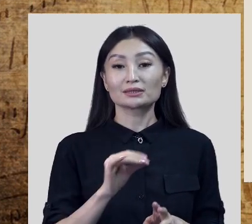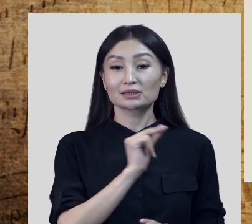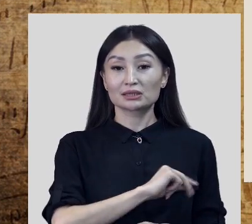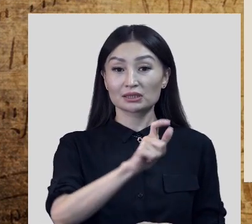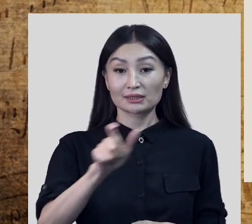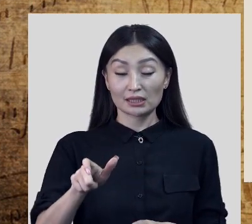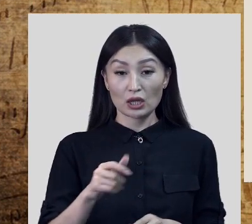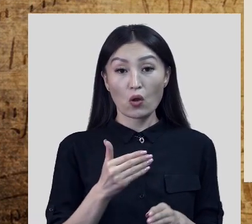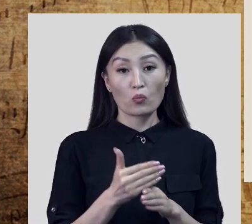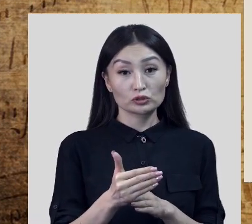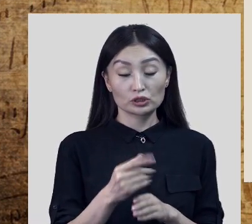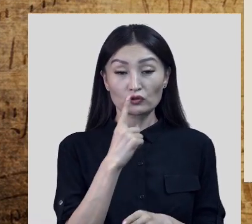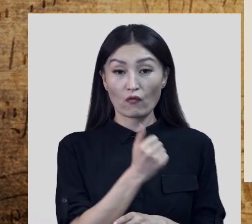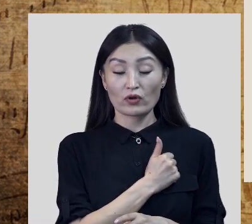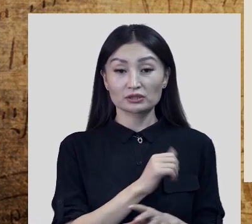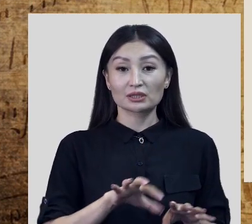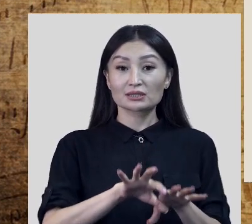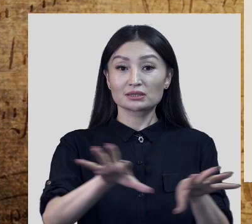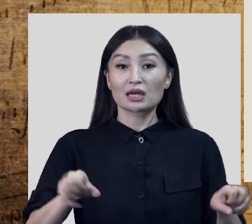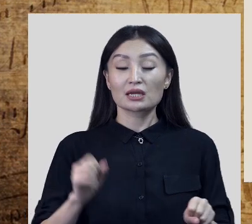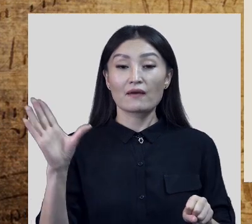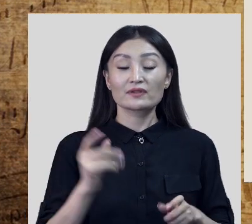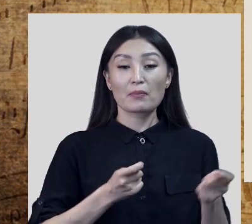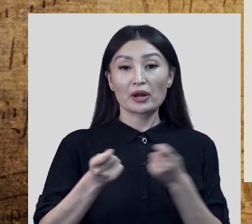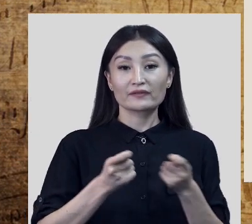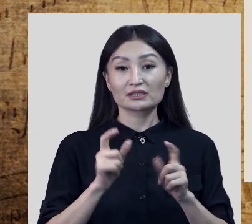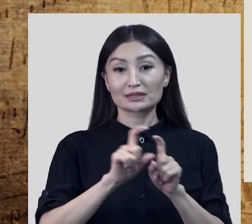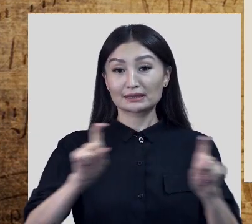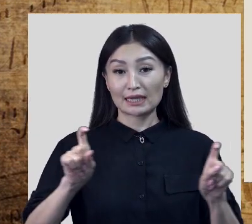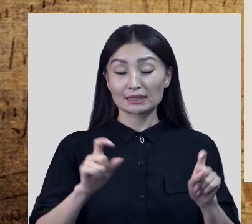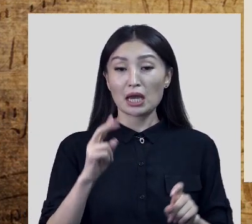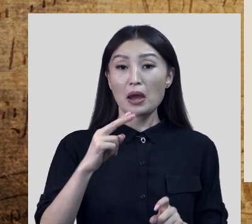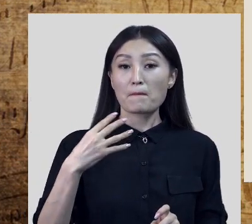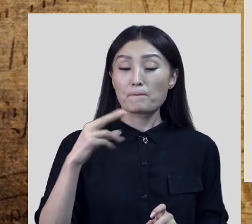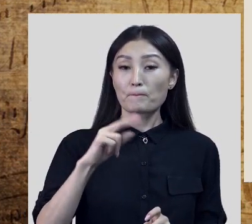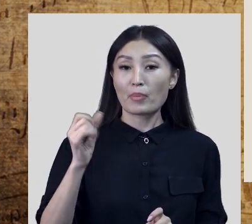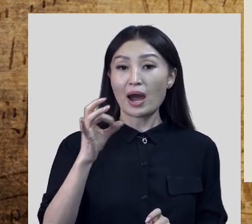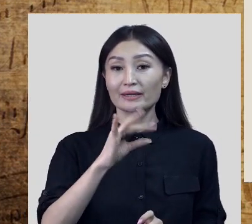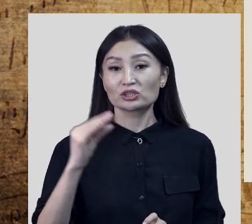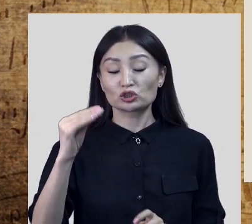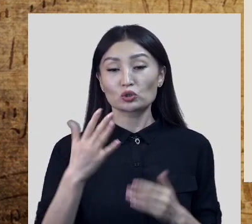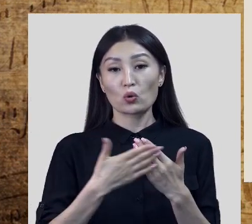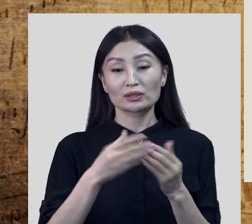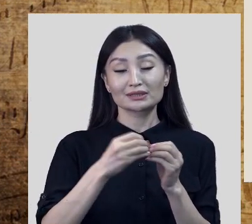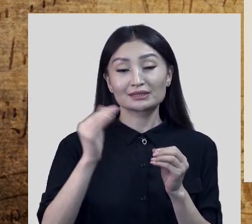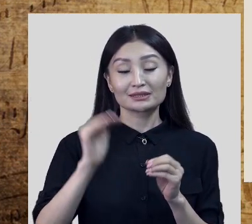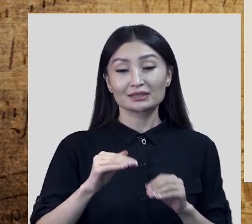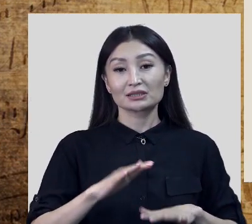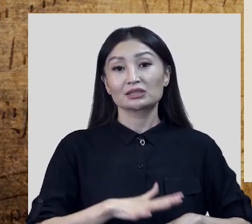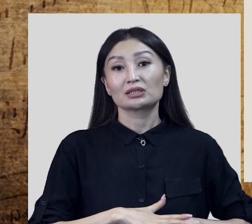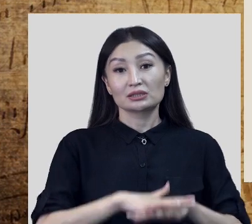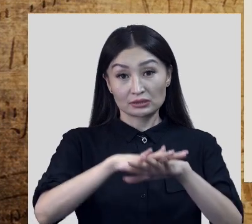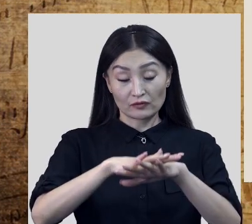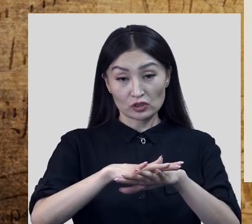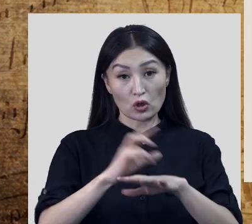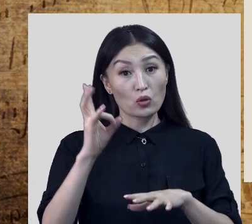после чего войска заняли все правительственные здания в париже около 10000 республиканца вышли на баррикады